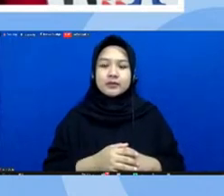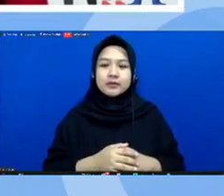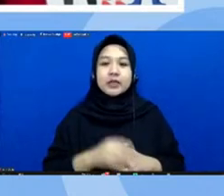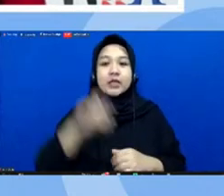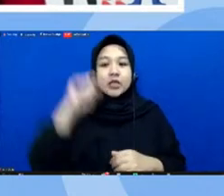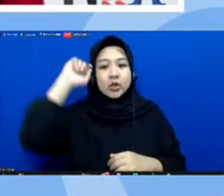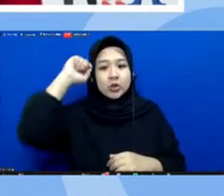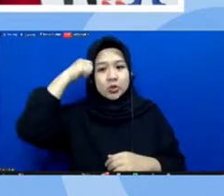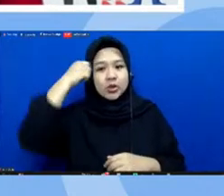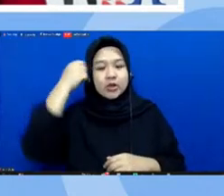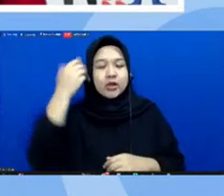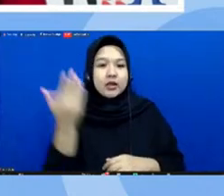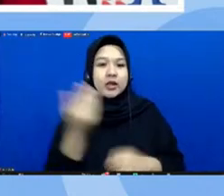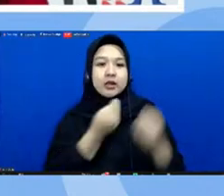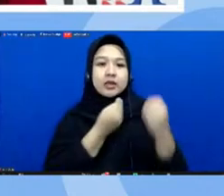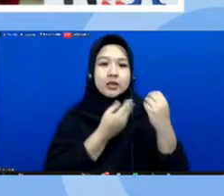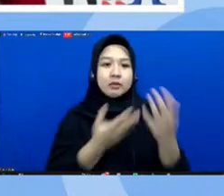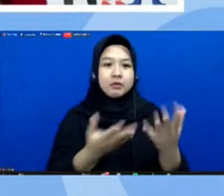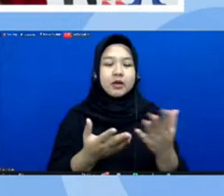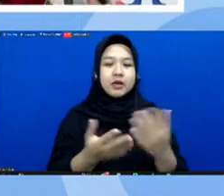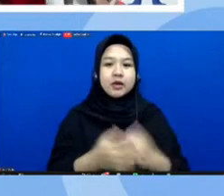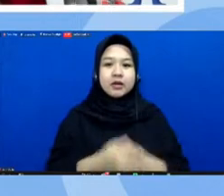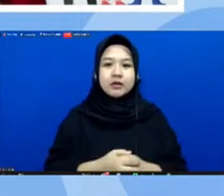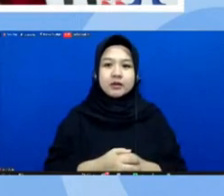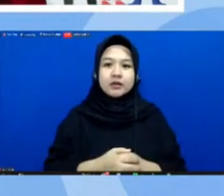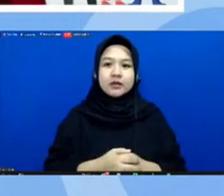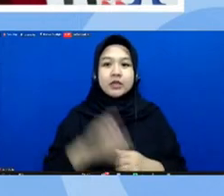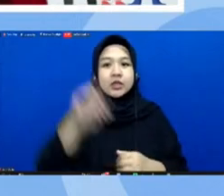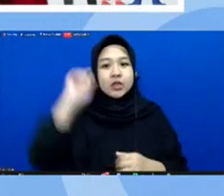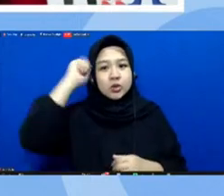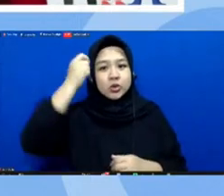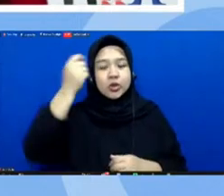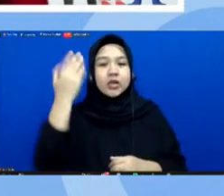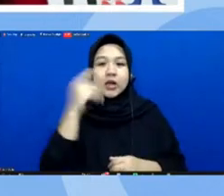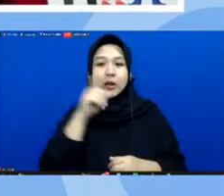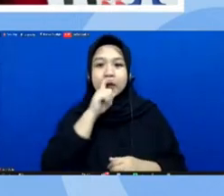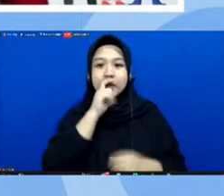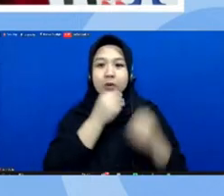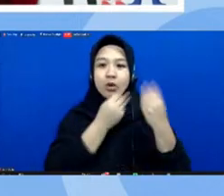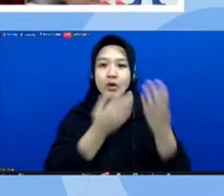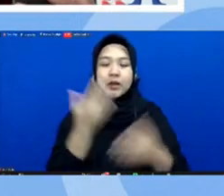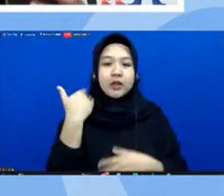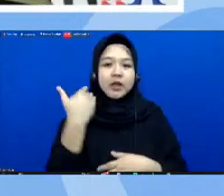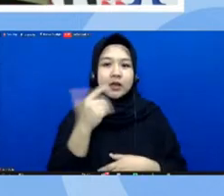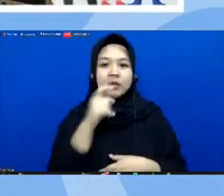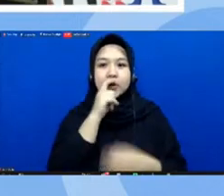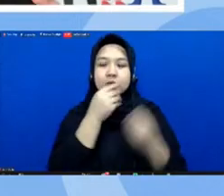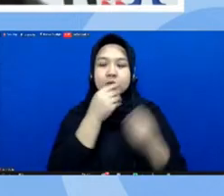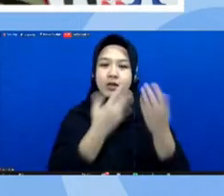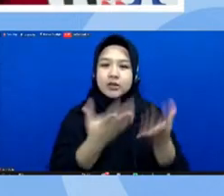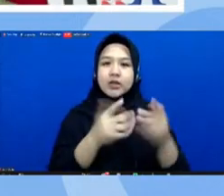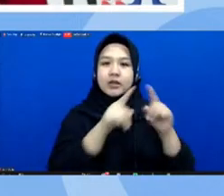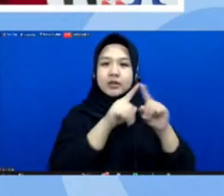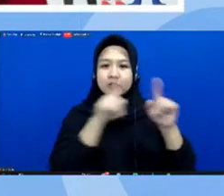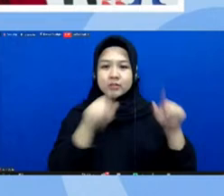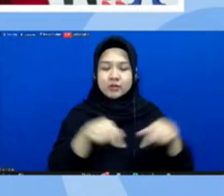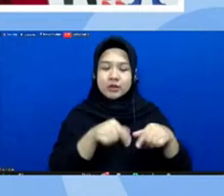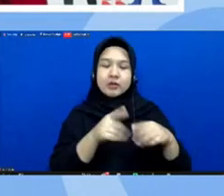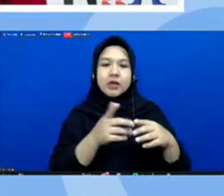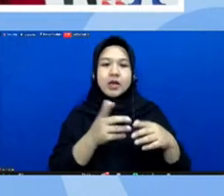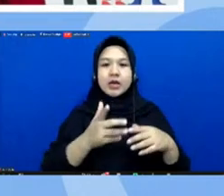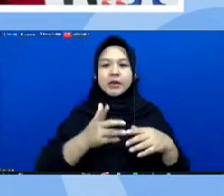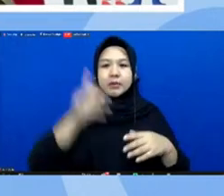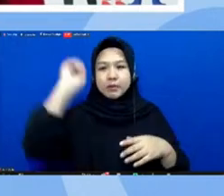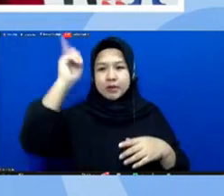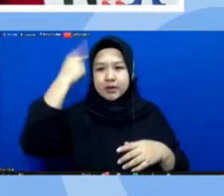kesulitan-kesulitan ya Bapak Udi Pak. Dari kesulitan-kesulitan yang Bapak ungkap tadi kan, Bapak sudah menjelaskan instrumen dari pihak pemerintah dan juga para pejabat